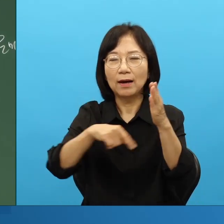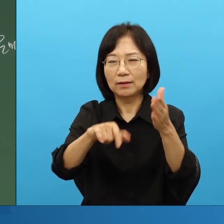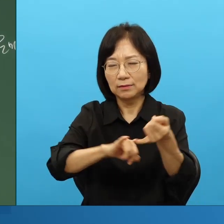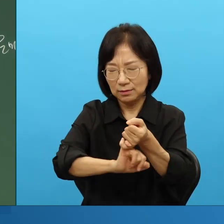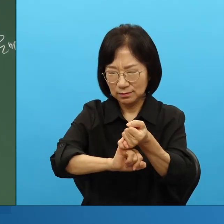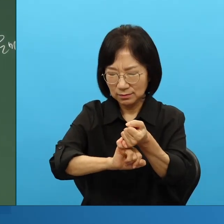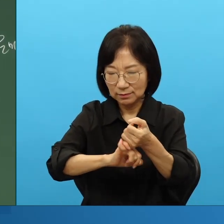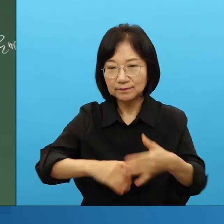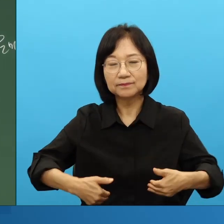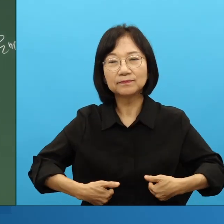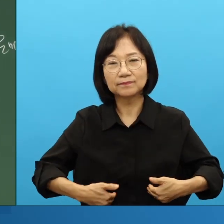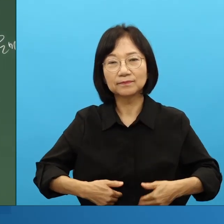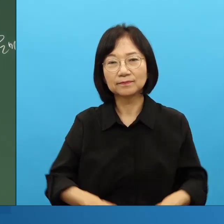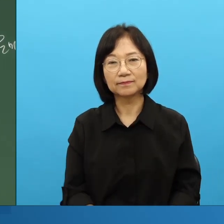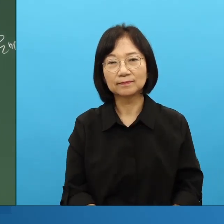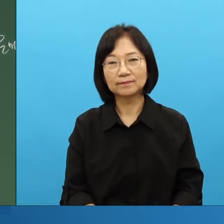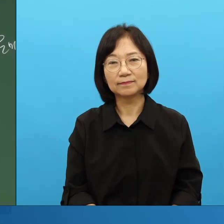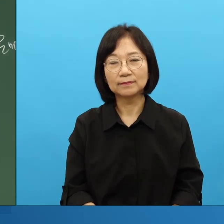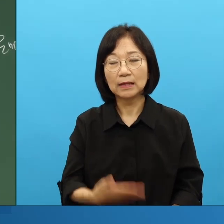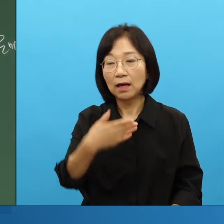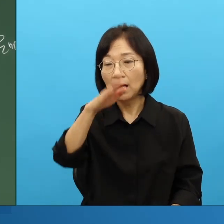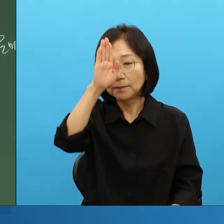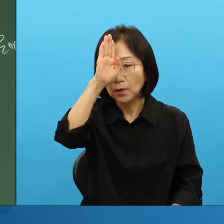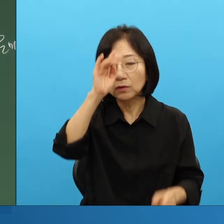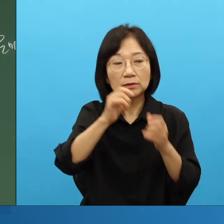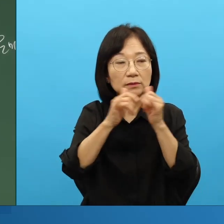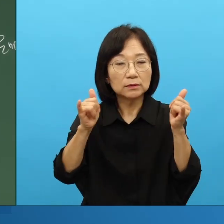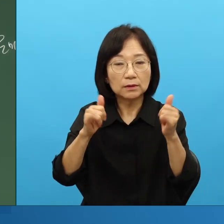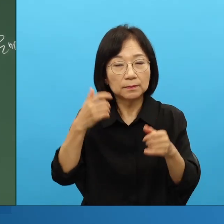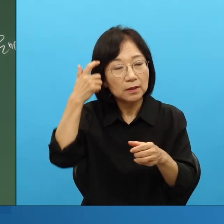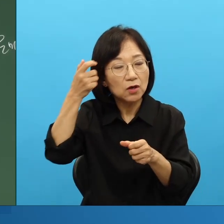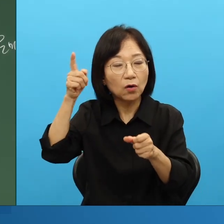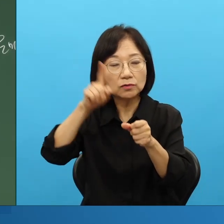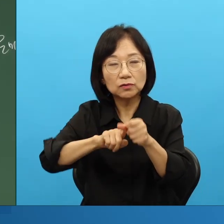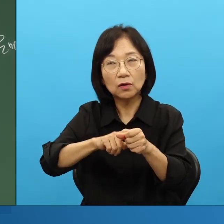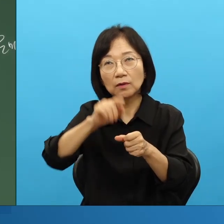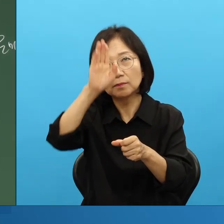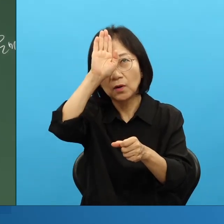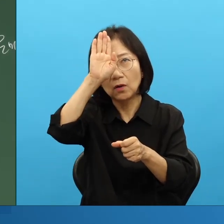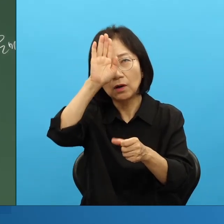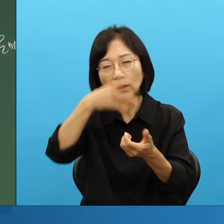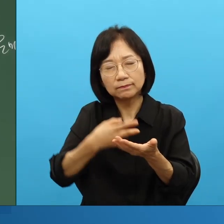不一定是在这个地方，但是应该有. 병든 사람이 영적 시달린 사람이 어디 가서 치유받습니까?